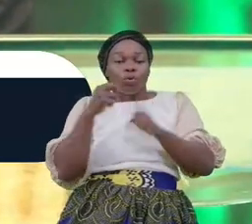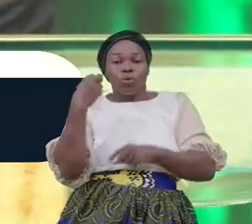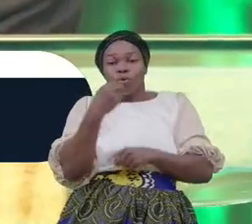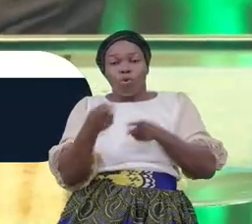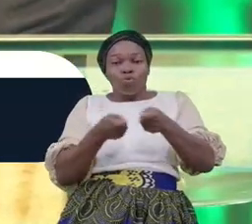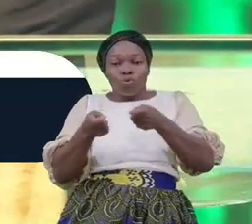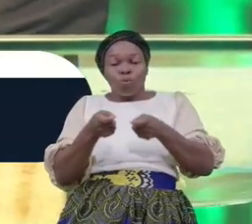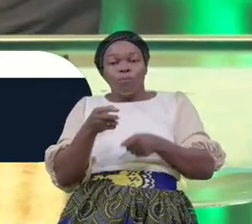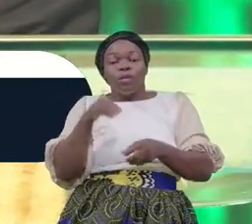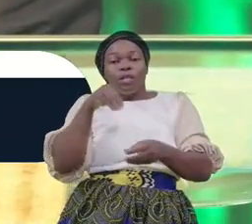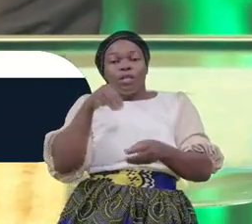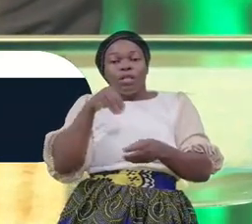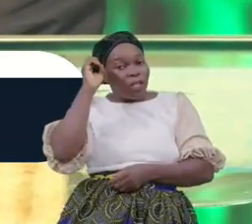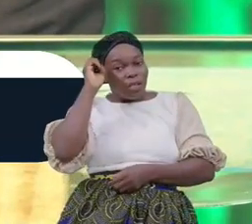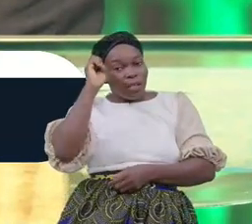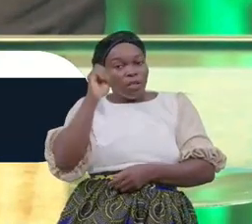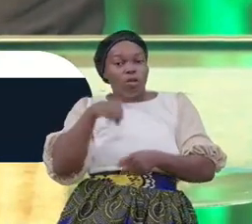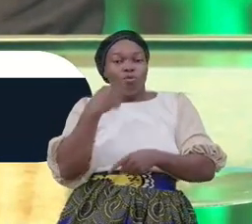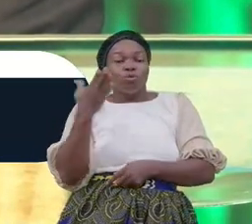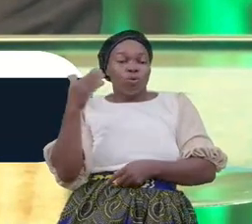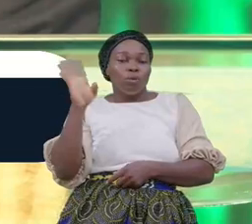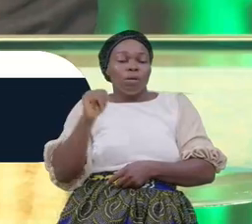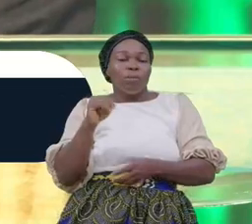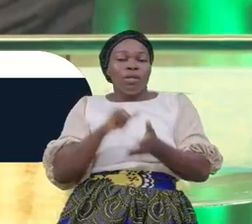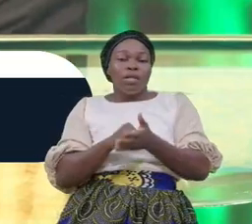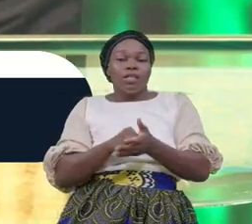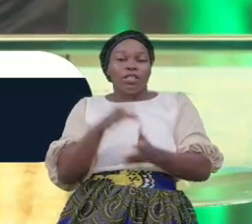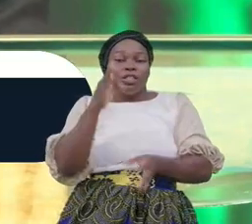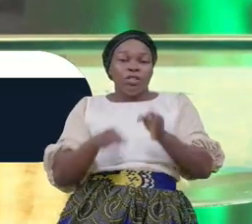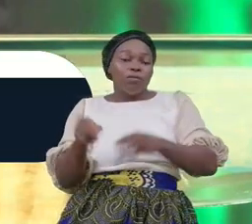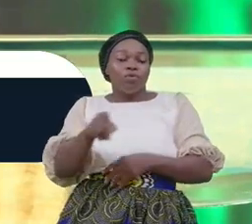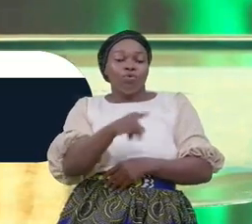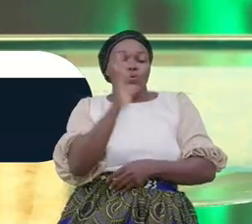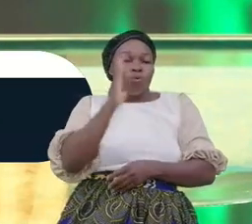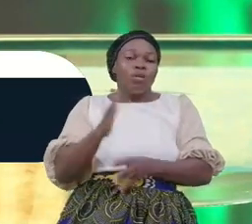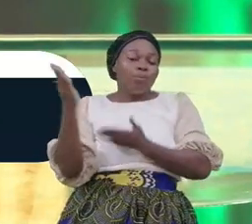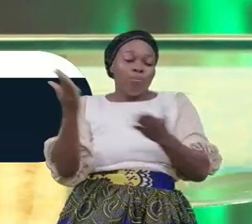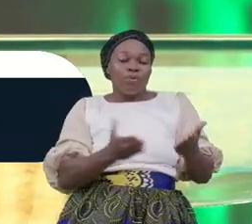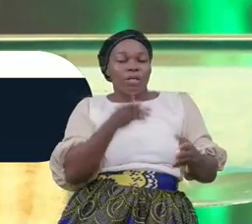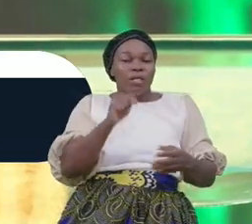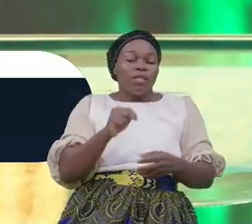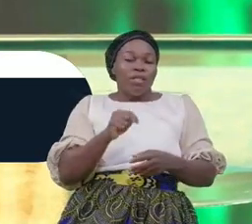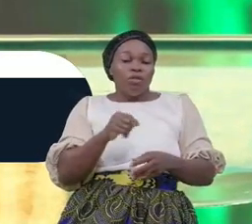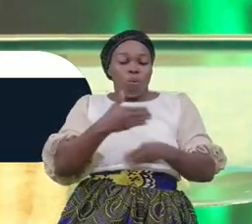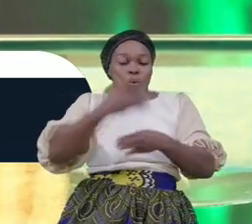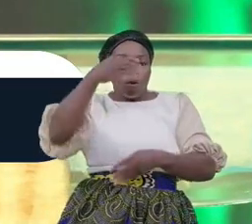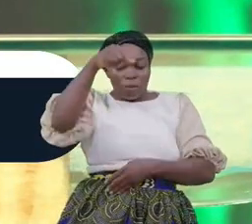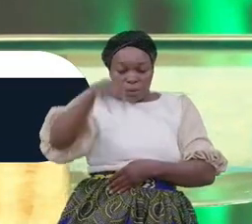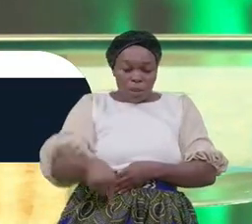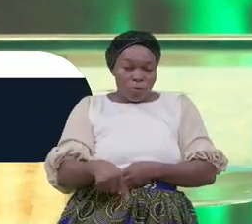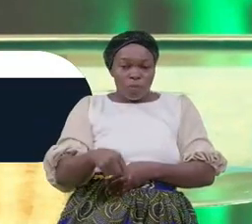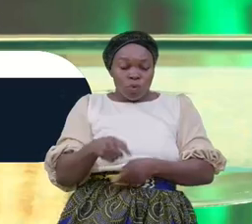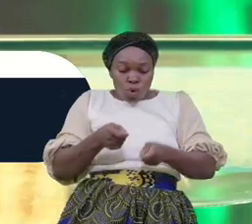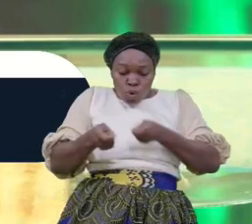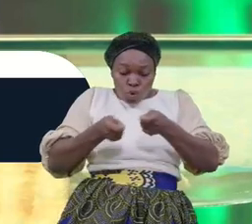dit que si vous allez faire descendre, faire tomber ces murailles, contrôlez